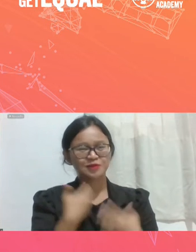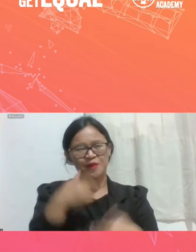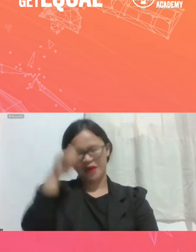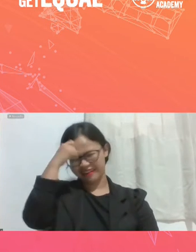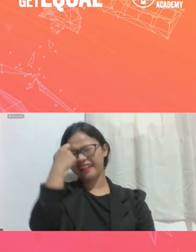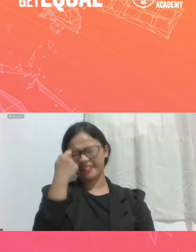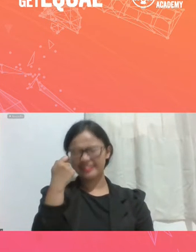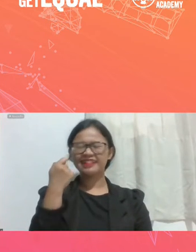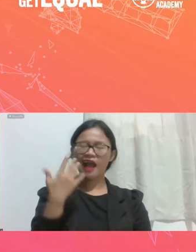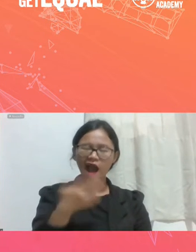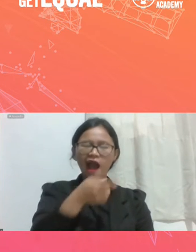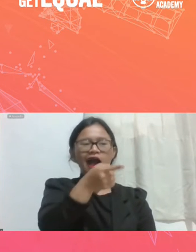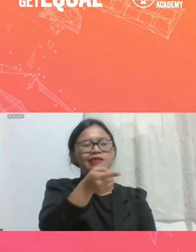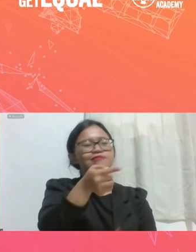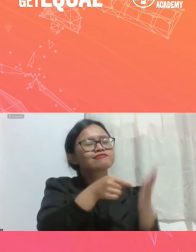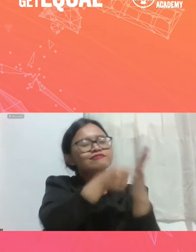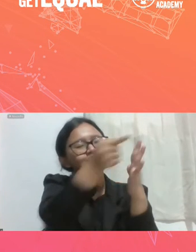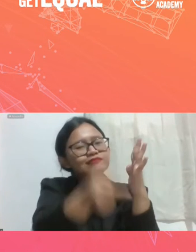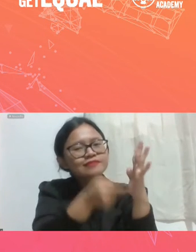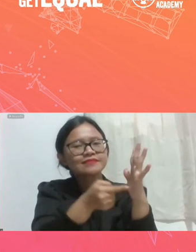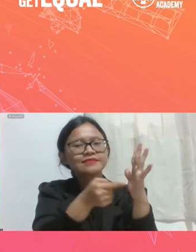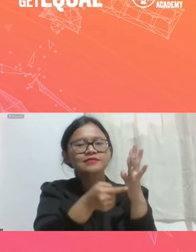apa sih pendapat teman-teman?